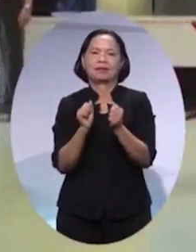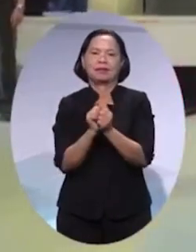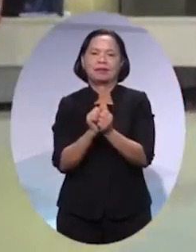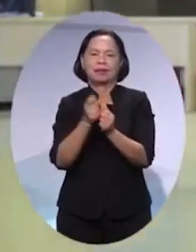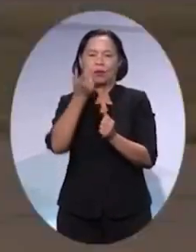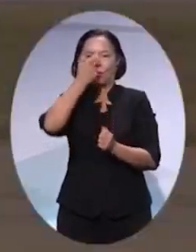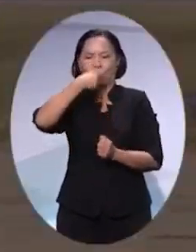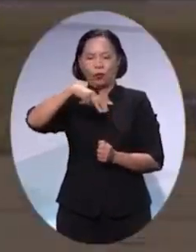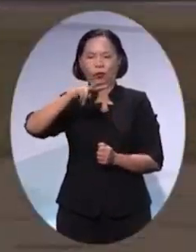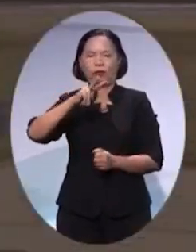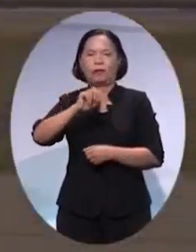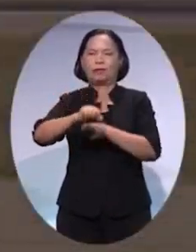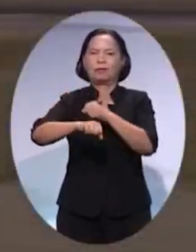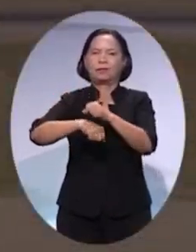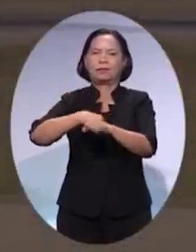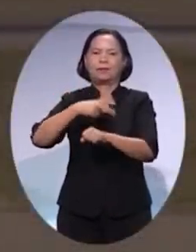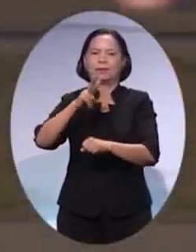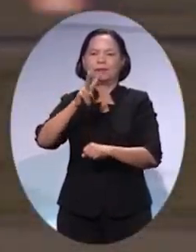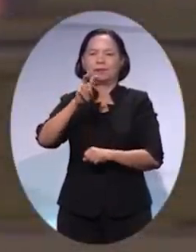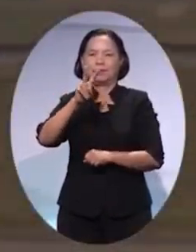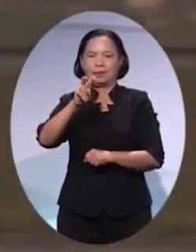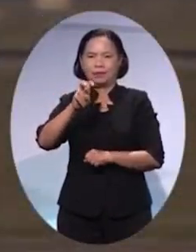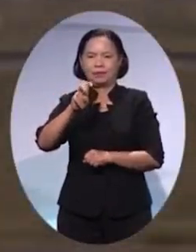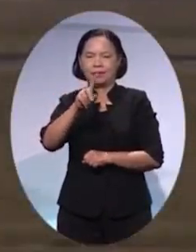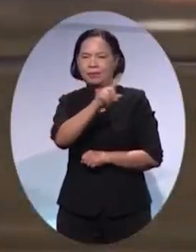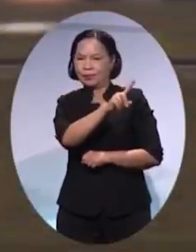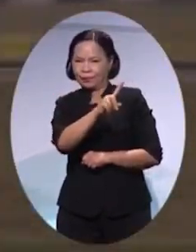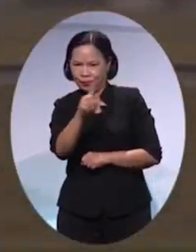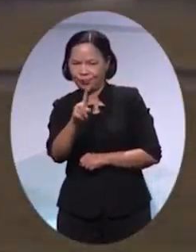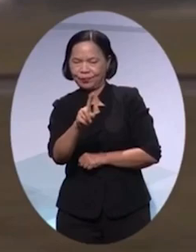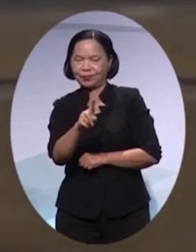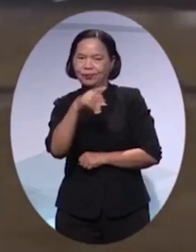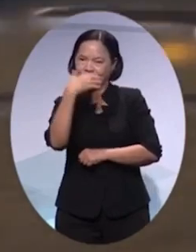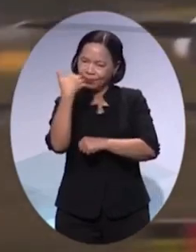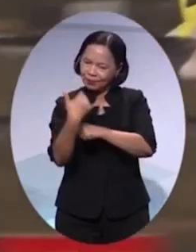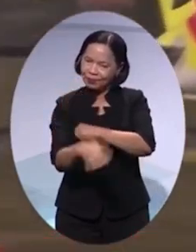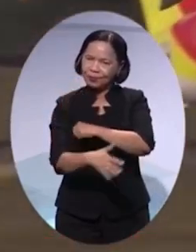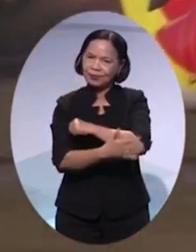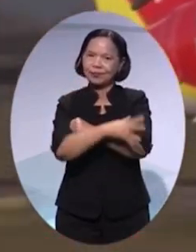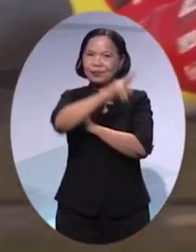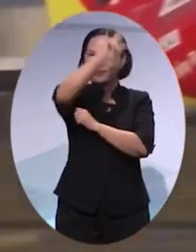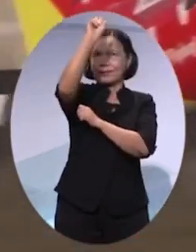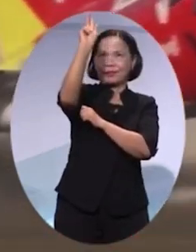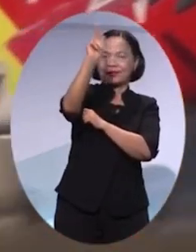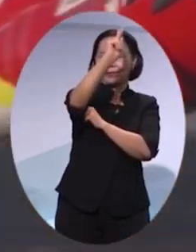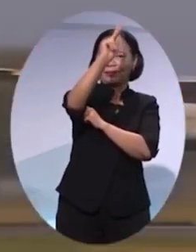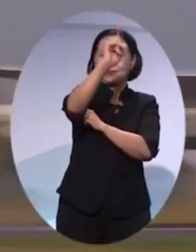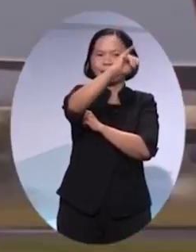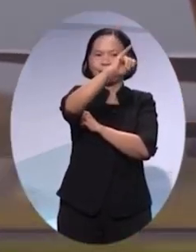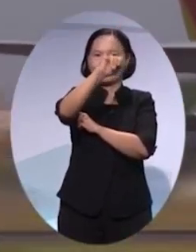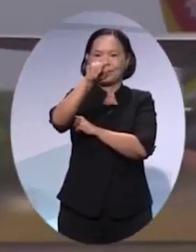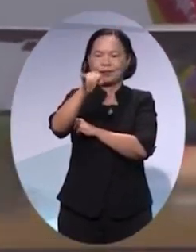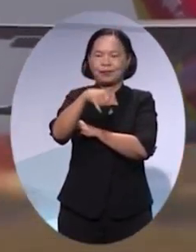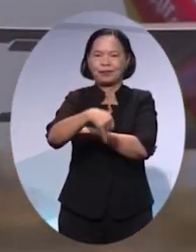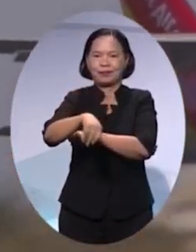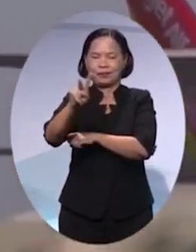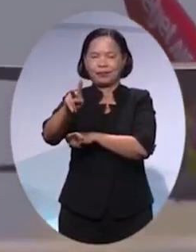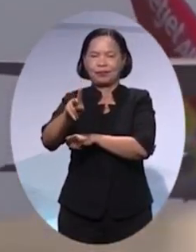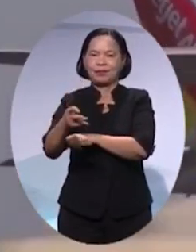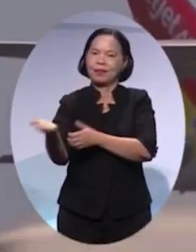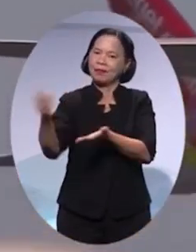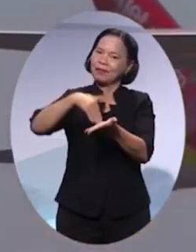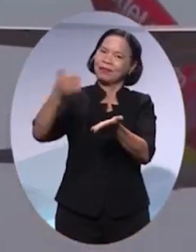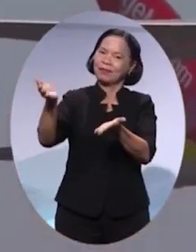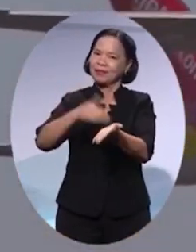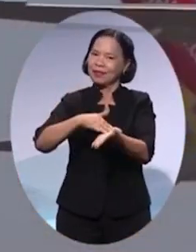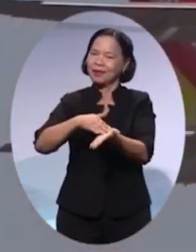năm 2020. Thì điều này cũng đã hỗ trợ cho cái hãng hàng không Vietjet củng cố thêm nguồn lực tài chính để